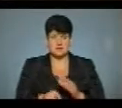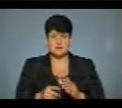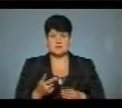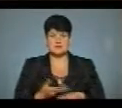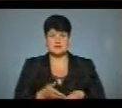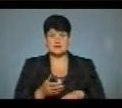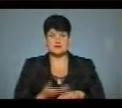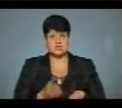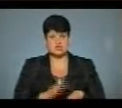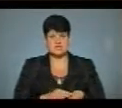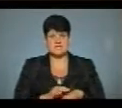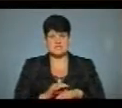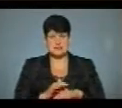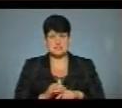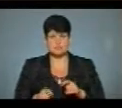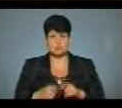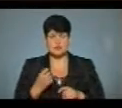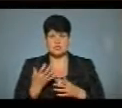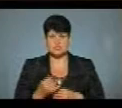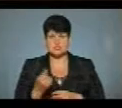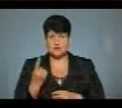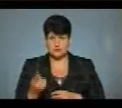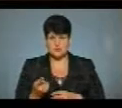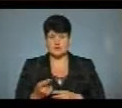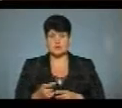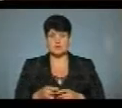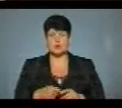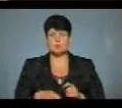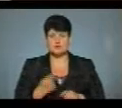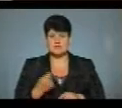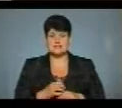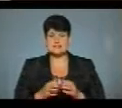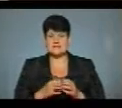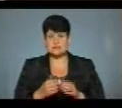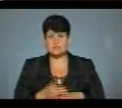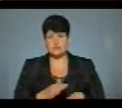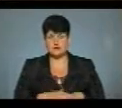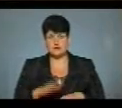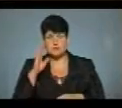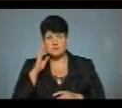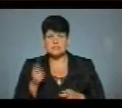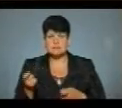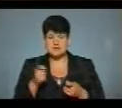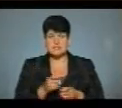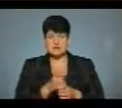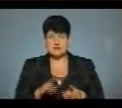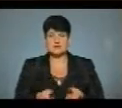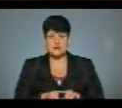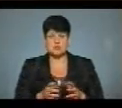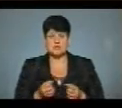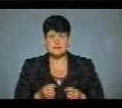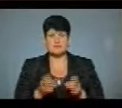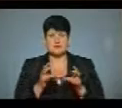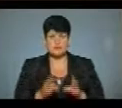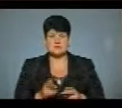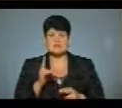тяжкі тілесні ушкодження, а ще одному тілесні ушкодження середньої тяжкості. Хлопець, який приніс у будівлю гранату, також отримав травми.